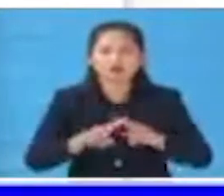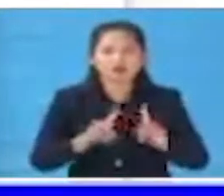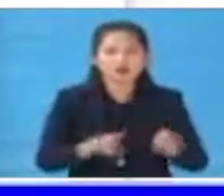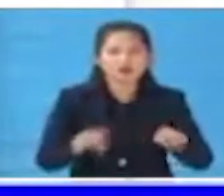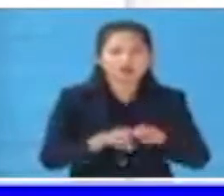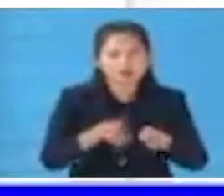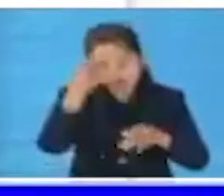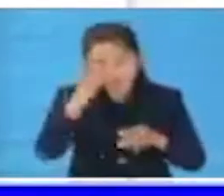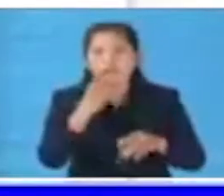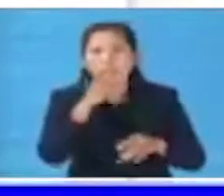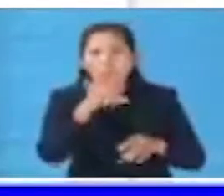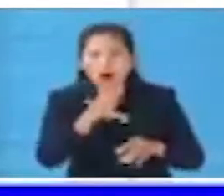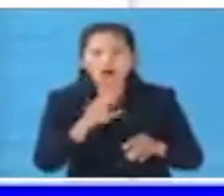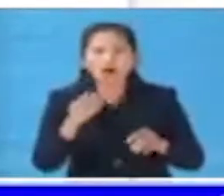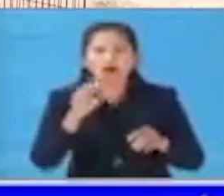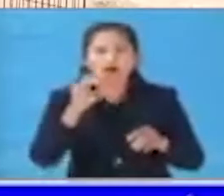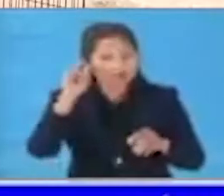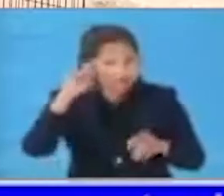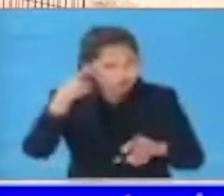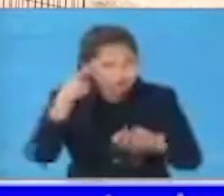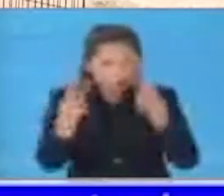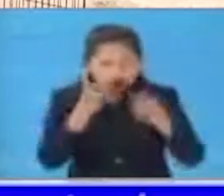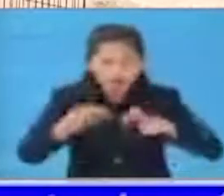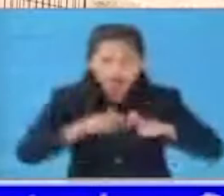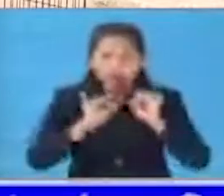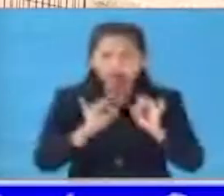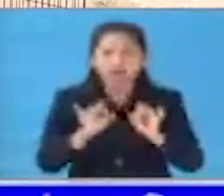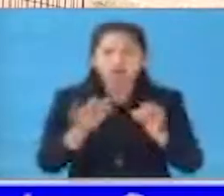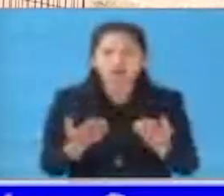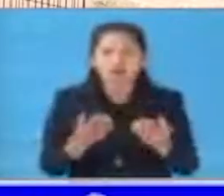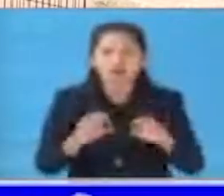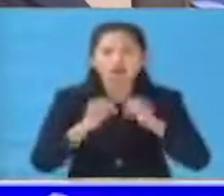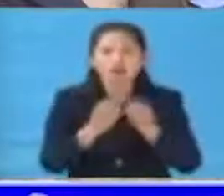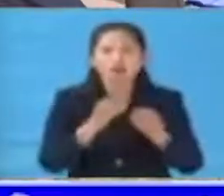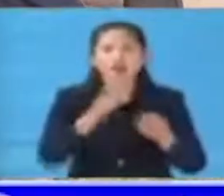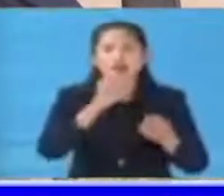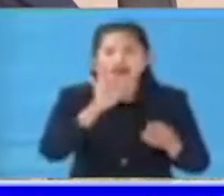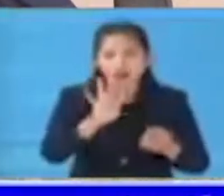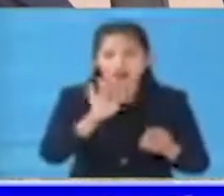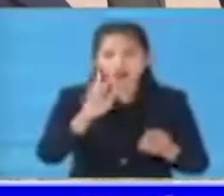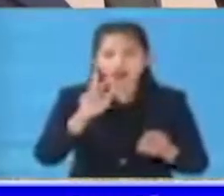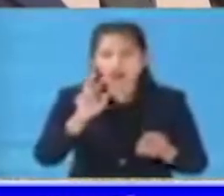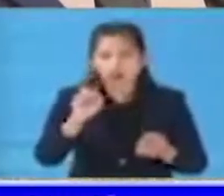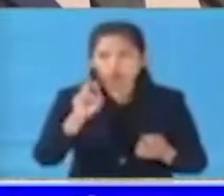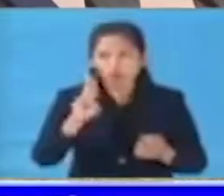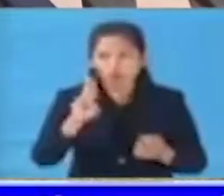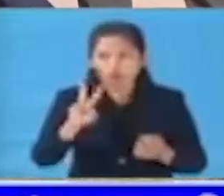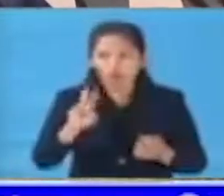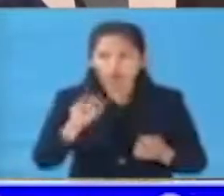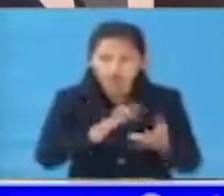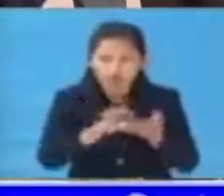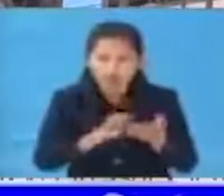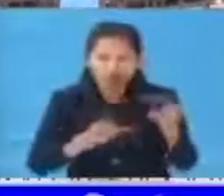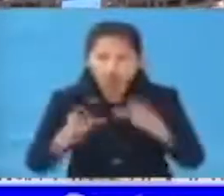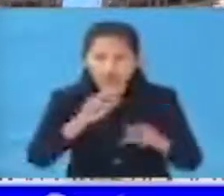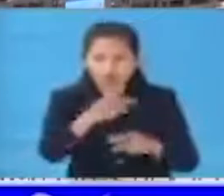ងទៀតដូចជាជំងឺឆ្កែឆ្កួតជាដើមមើលឃើញបញ្ហាប្រឈមហានិភ័យទាំងនេះអង្គការ4 Paws បន្ទាប់ពីប្រមូលបាន1លានហត្ថលេខាពីប្រ